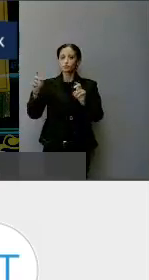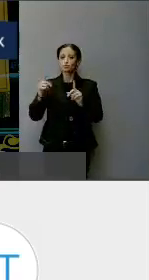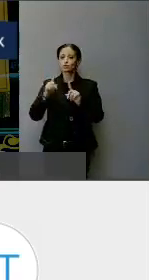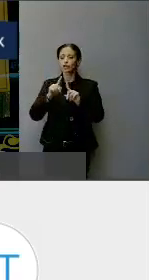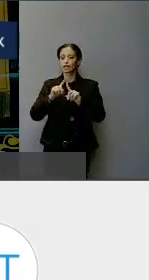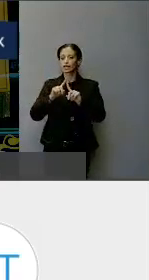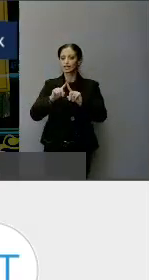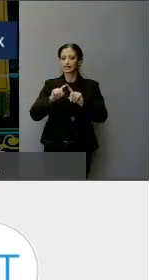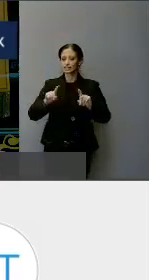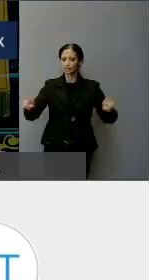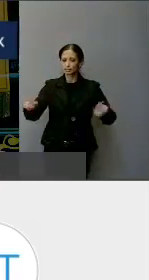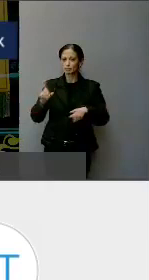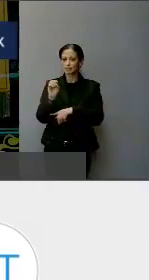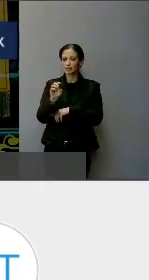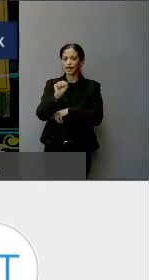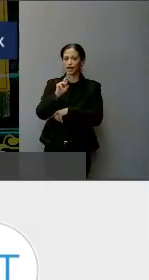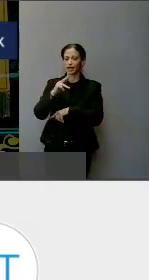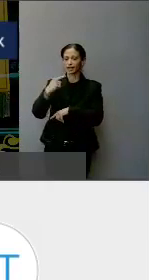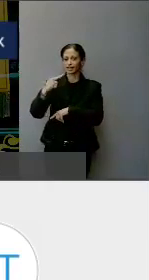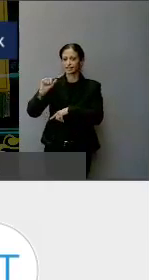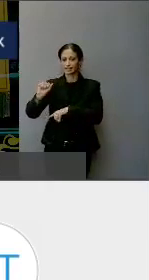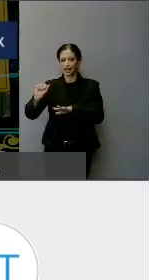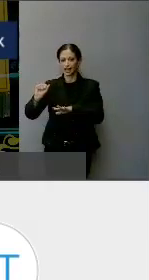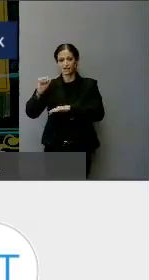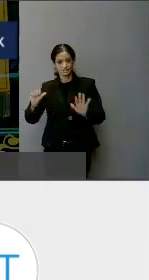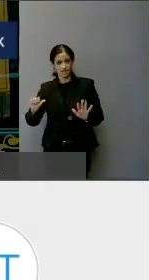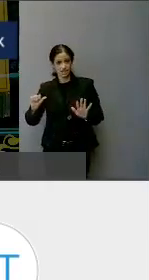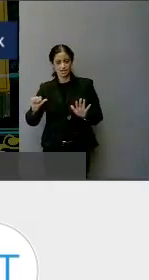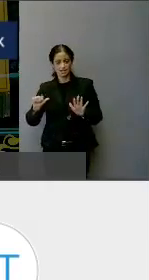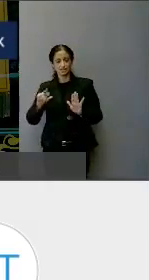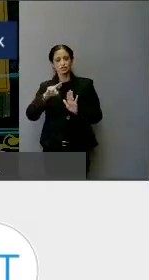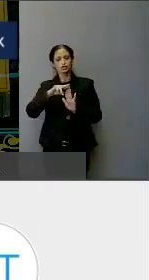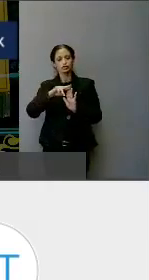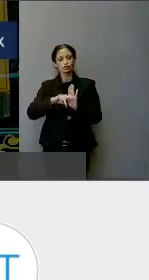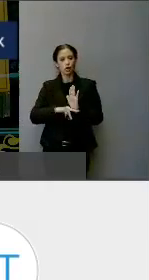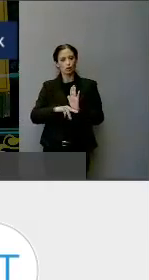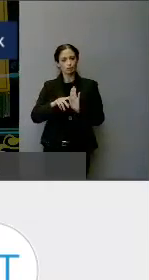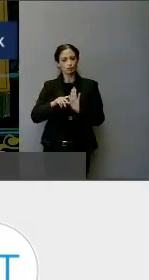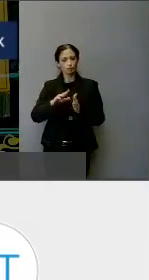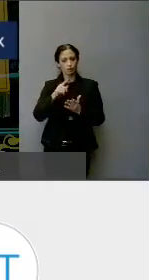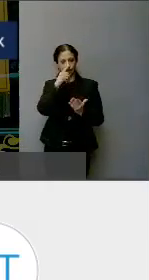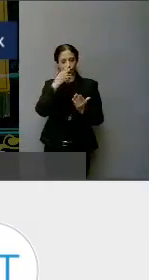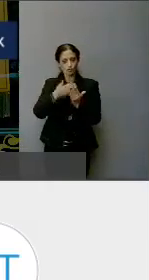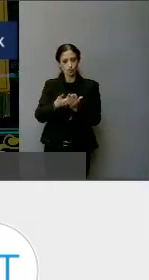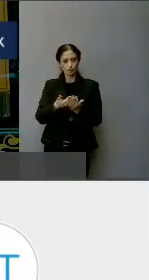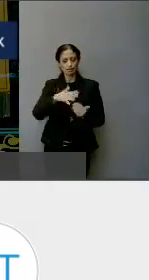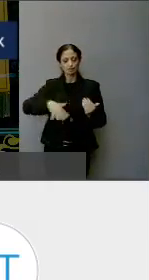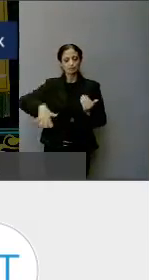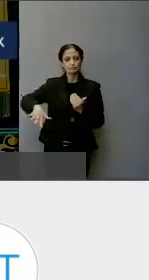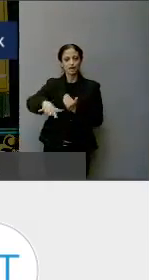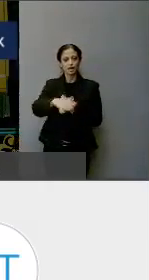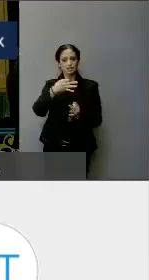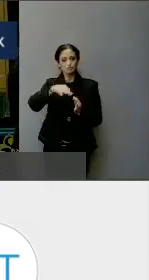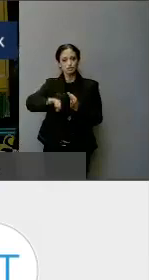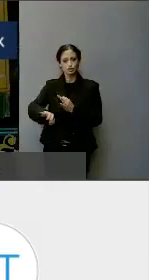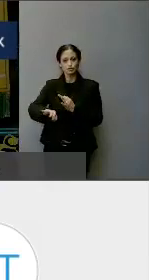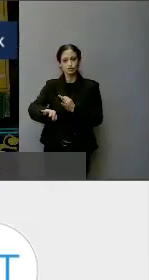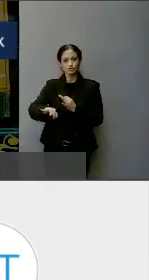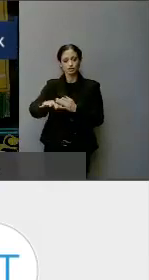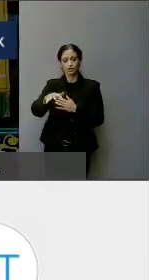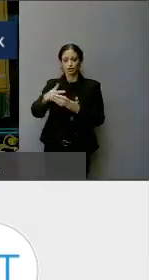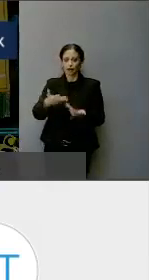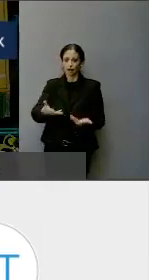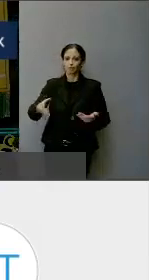erp a 6 delle norme di conformità da applicarsi specificare comprese nell'ambito a r p ha